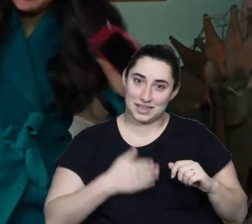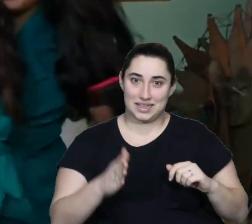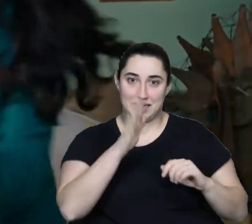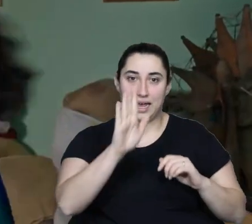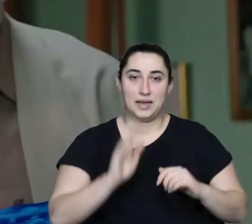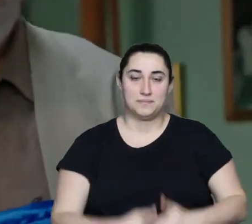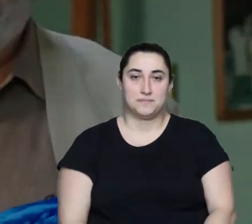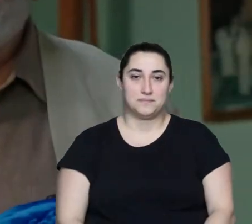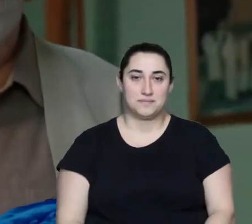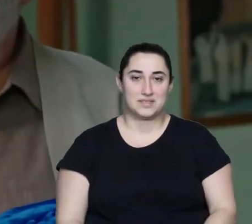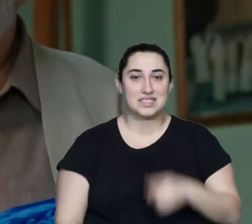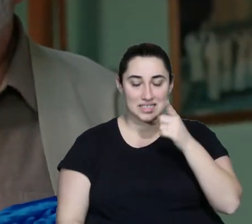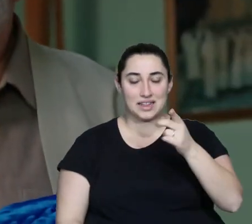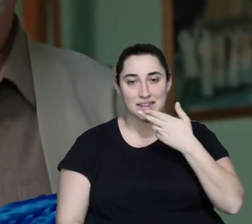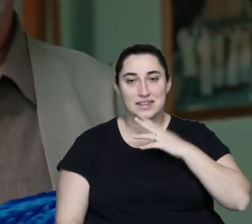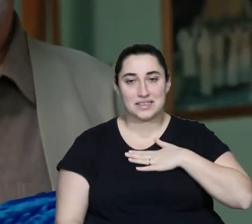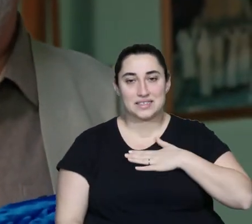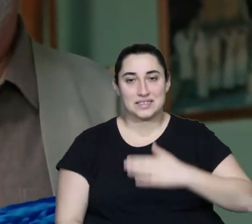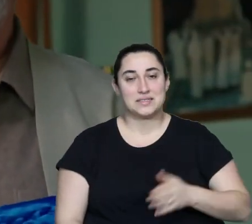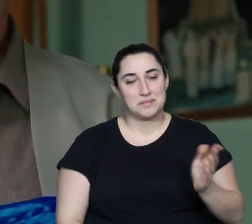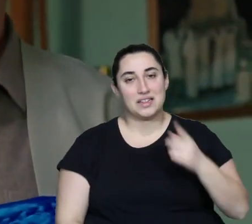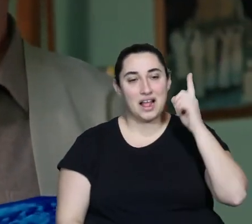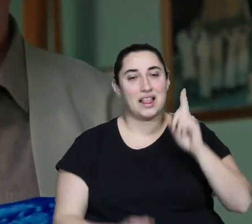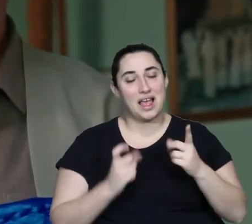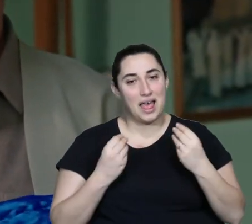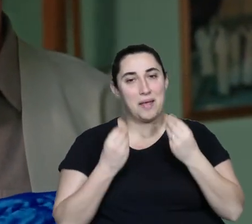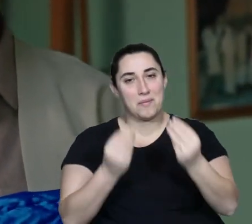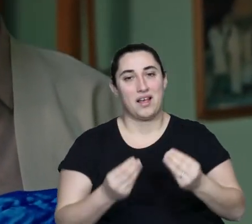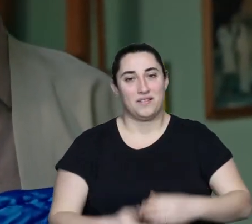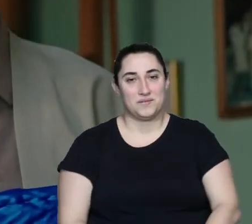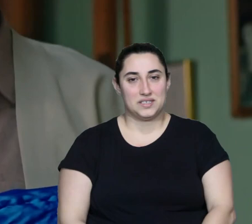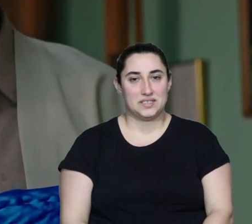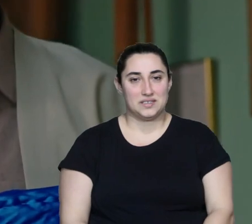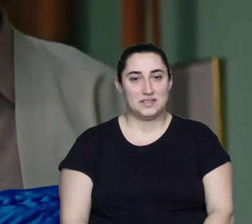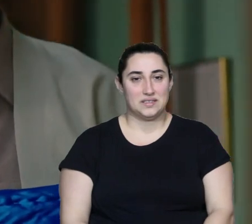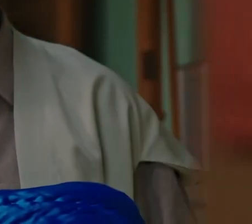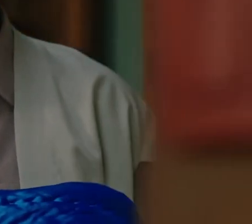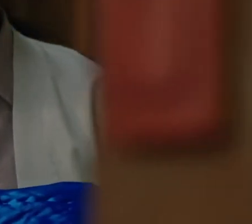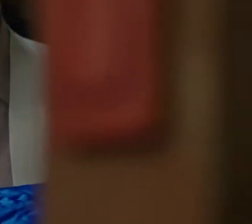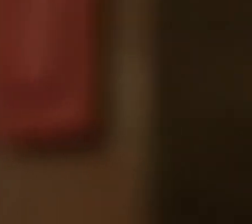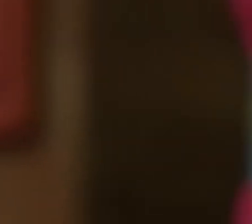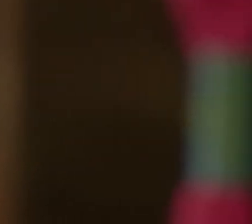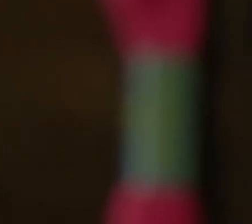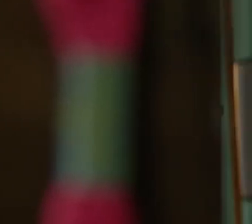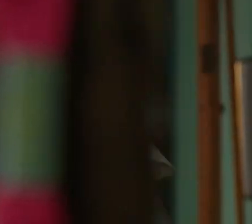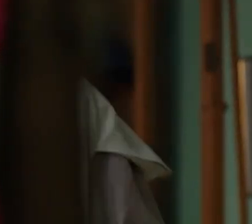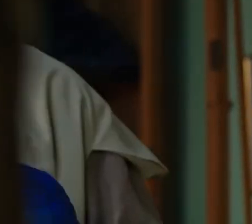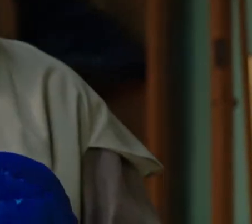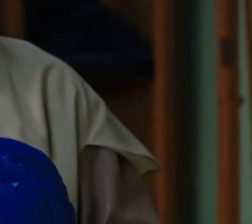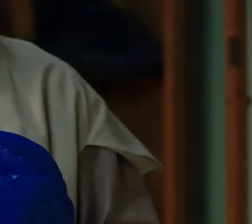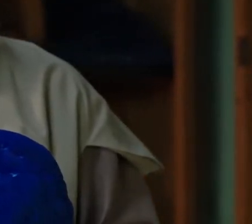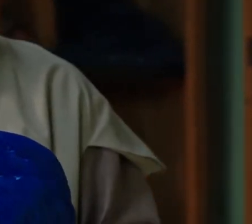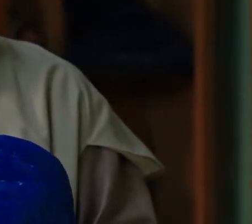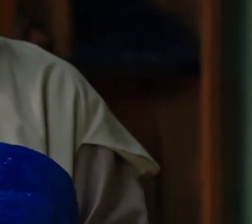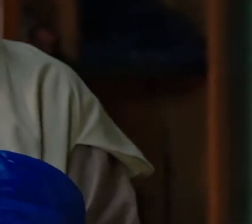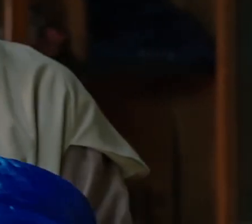şöyle içeyim de. Sana da kızım. Hadi Allah'a emanet. Hep aynı kıyafeti giyiyor Settar. Sütlü kahverengi bir gömlek,